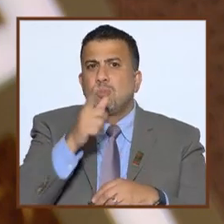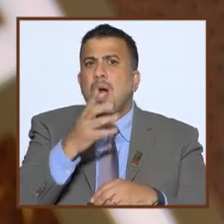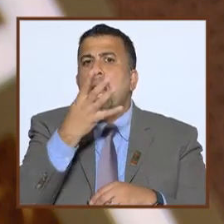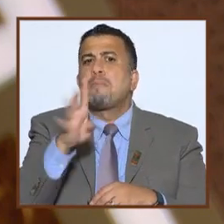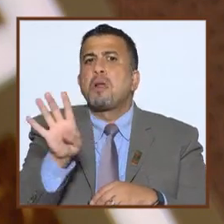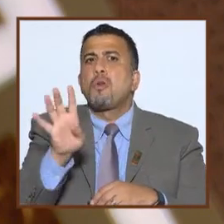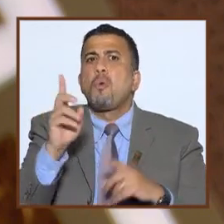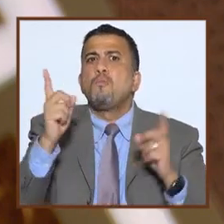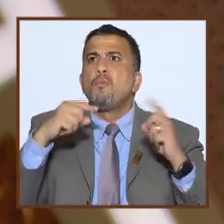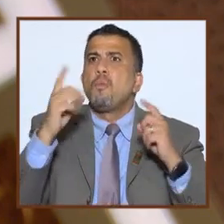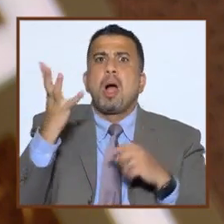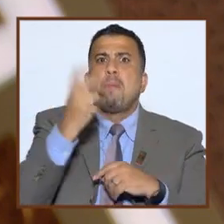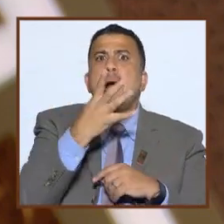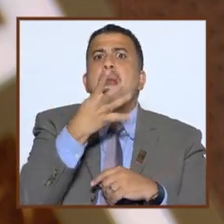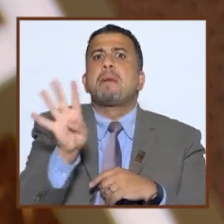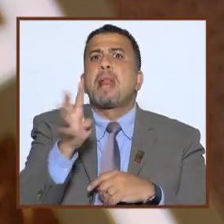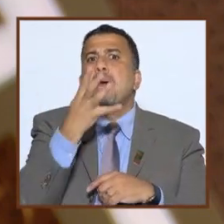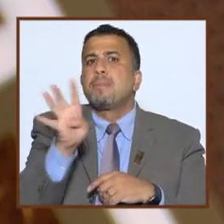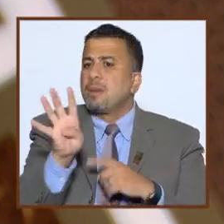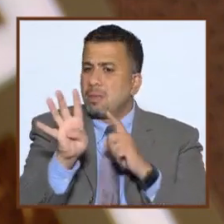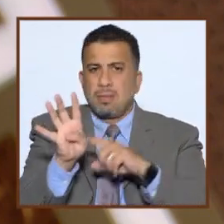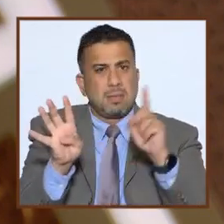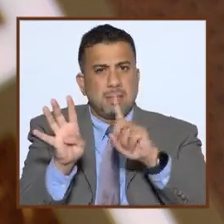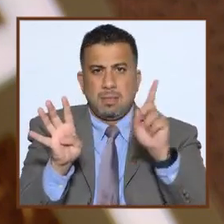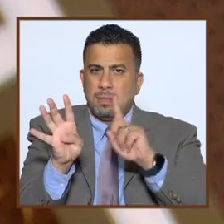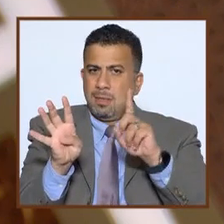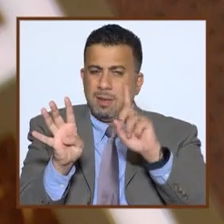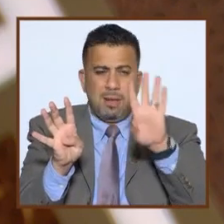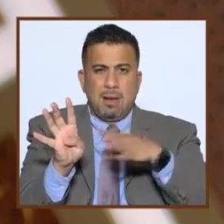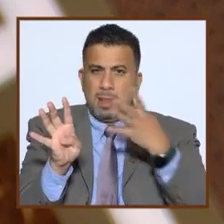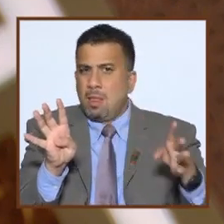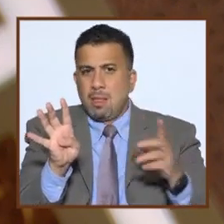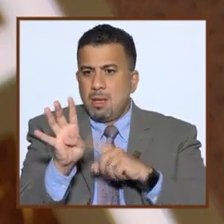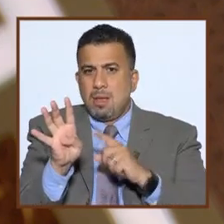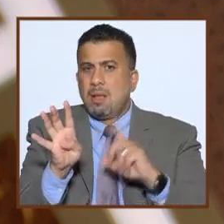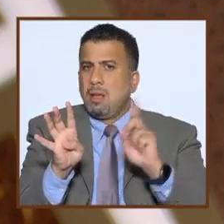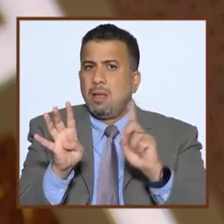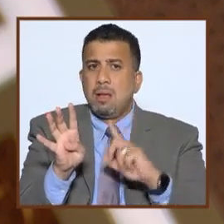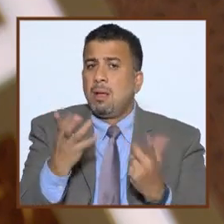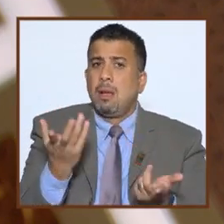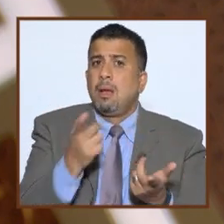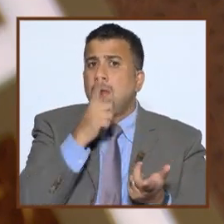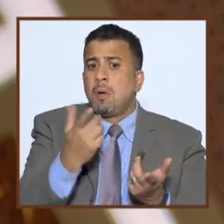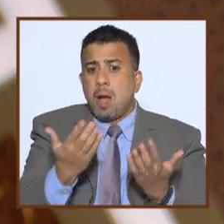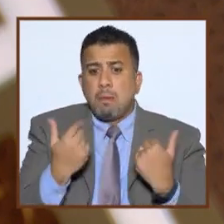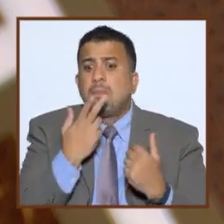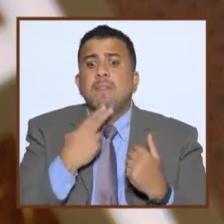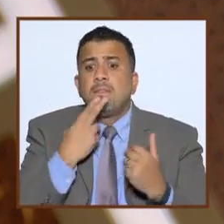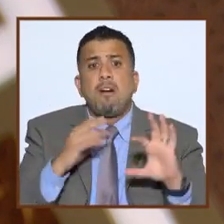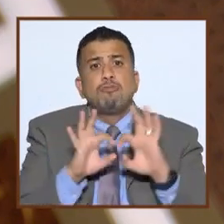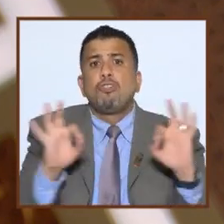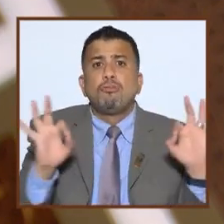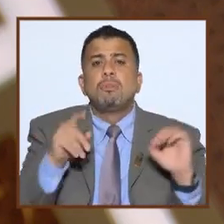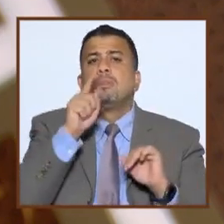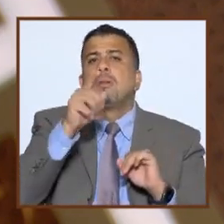كثير من النساء هدانا الله واياهن يعتقدنا لازم تكمل الاربع وهي تقطهرت قبل الاربعين يجب